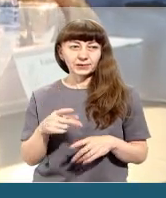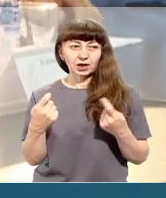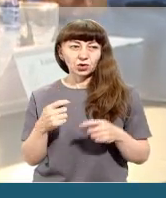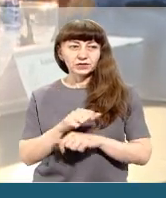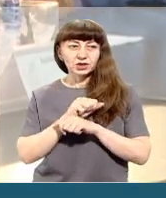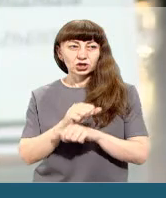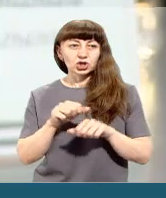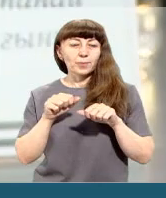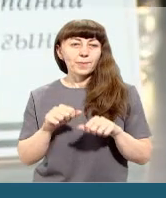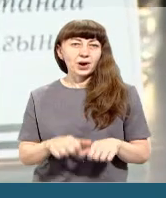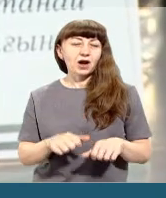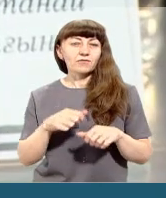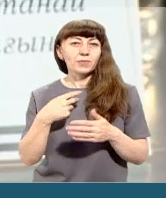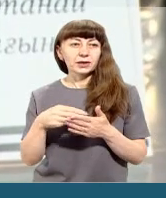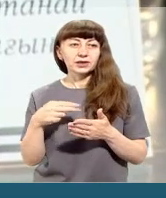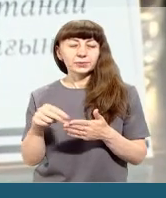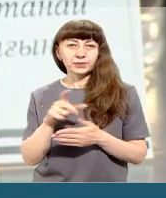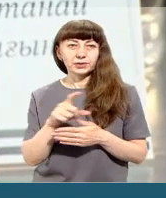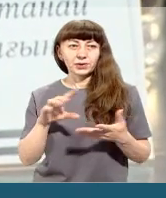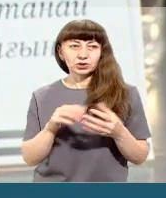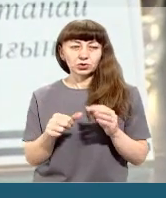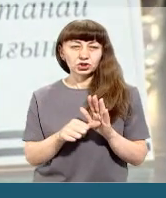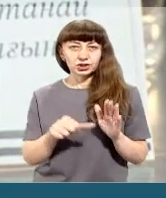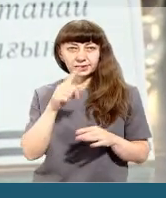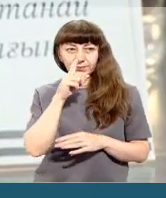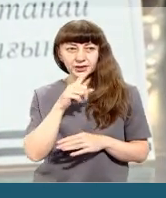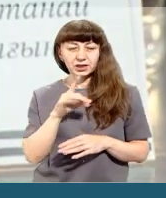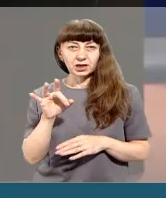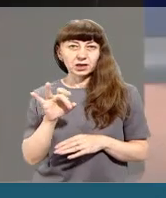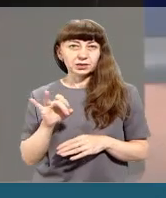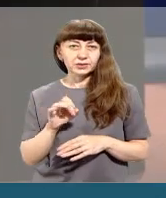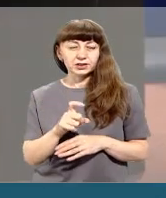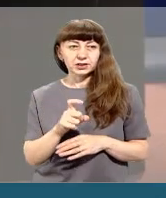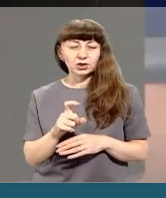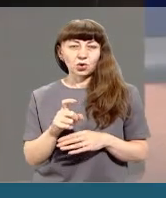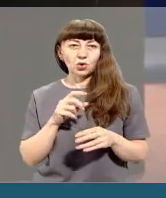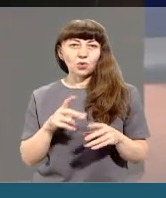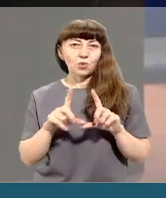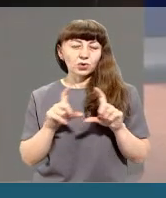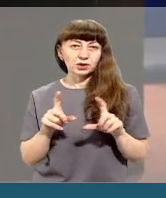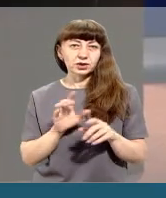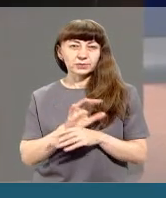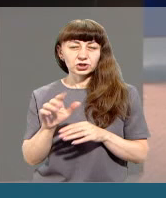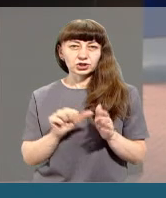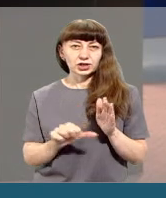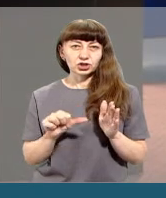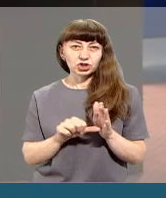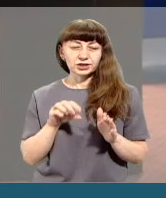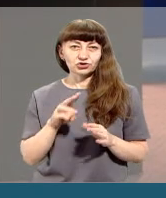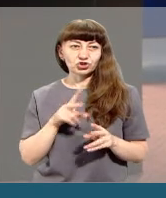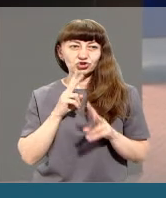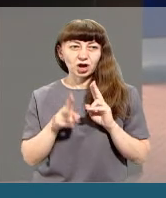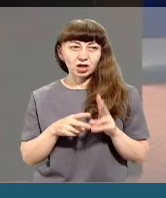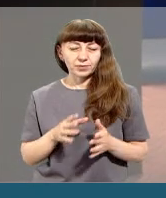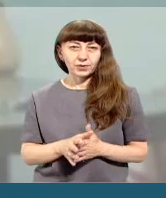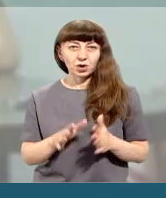прав потребителей по Кустанайской области по итогам 6 месяцев работы в административные органы поступило свыше 66 тысяч